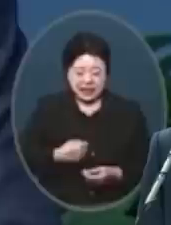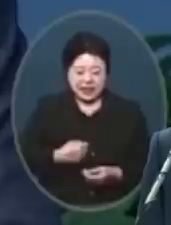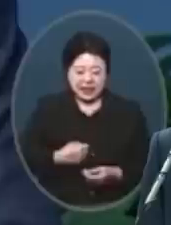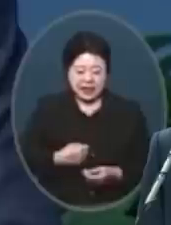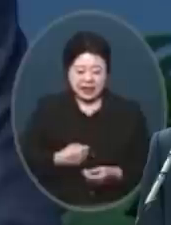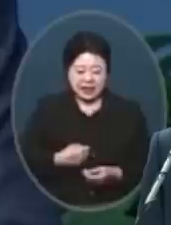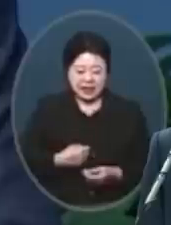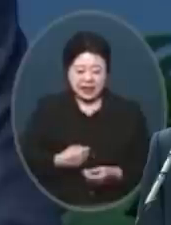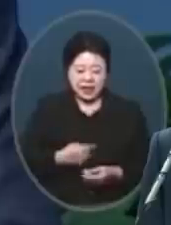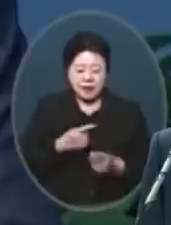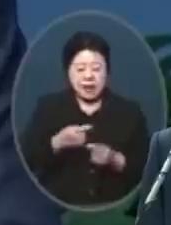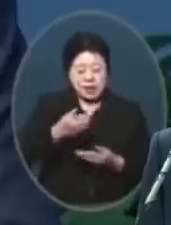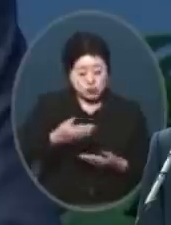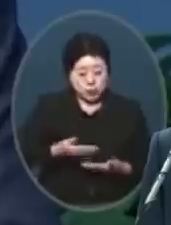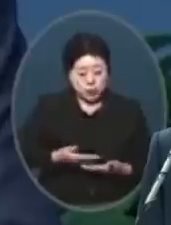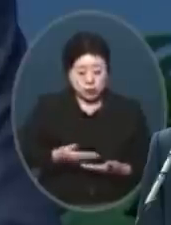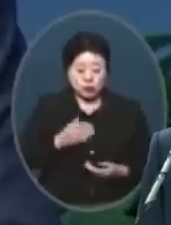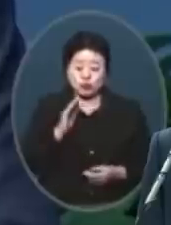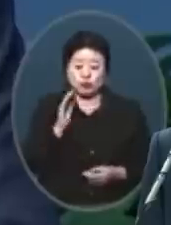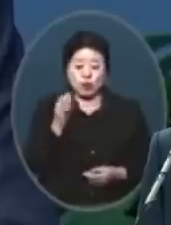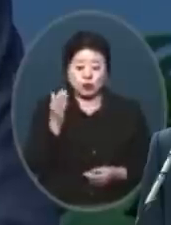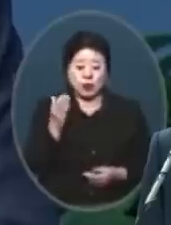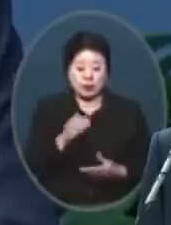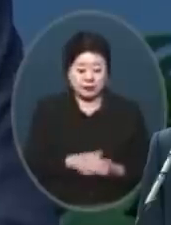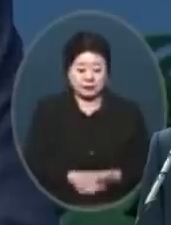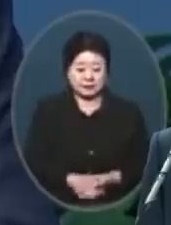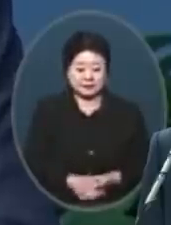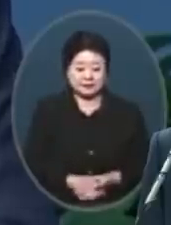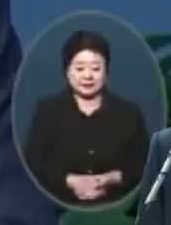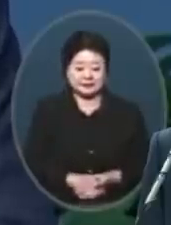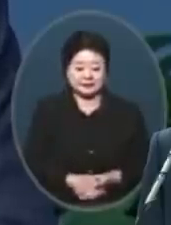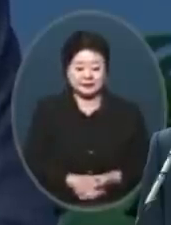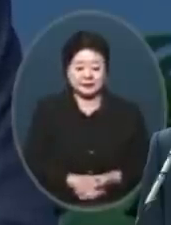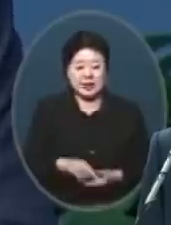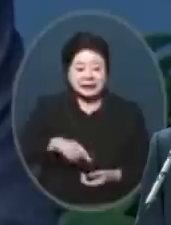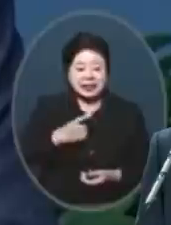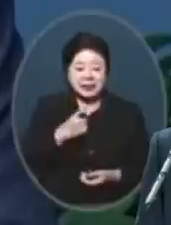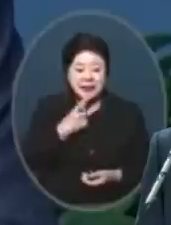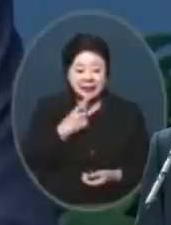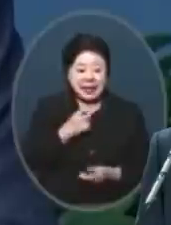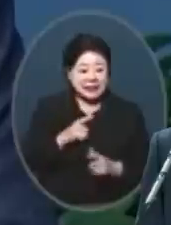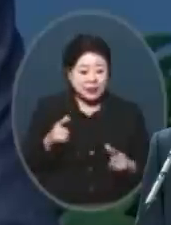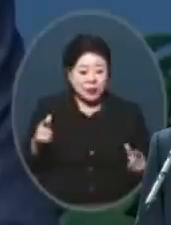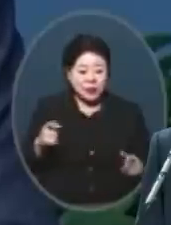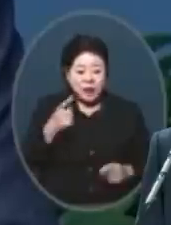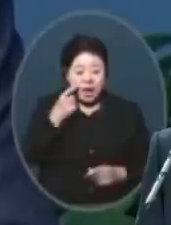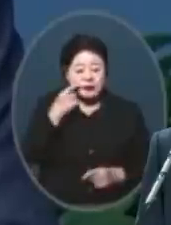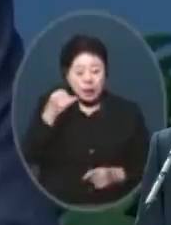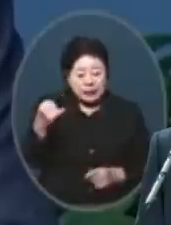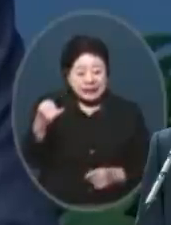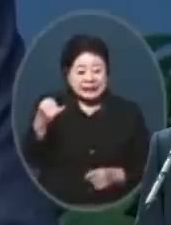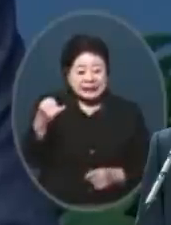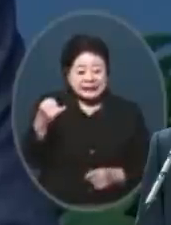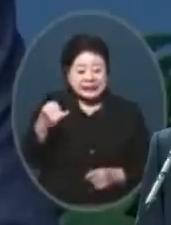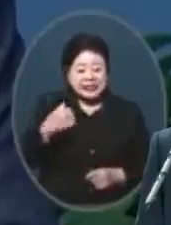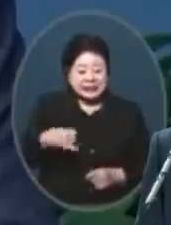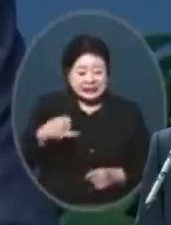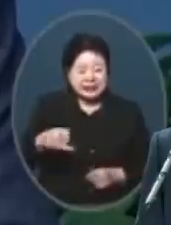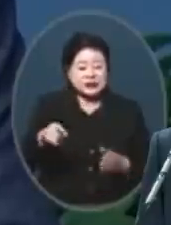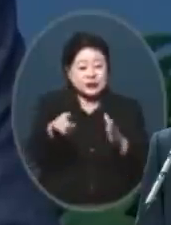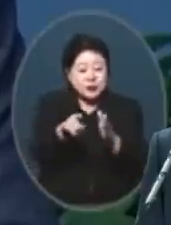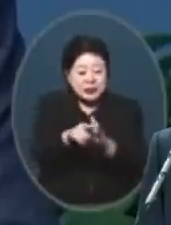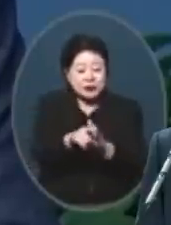그렇게 하면 굉장히 좋습니다. 자기만 할 바 아니라 아버지 어머니는 자녀들